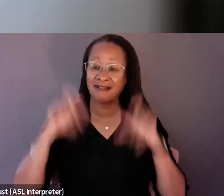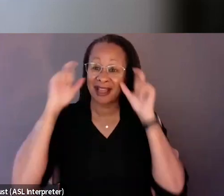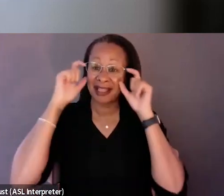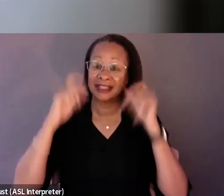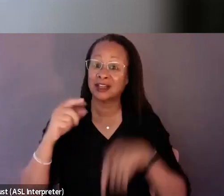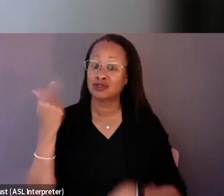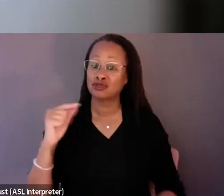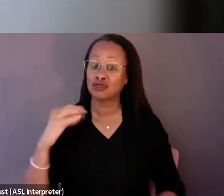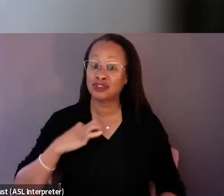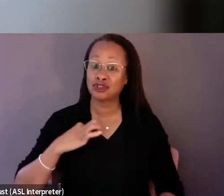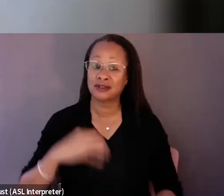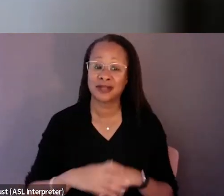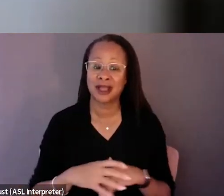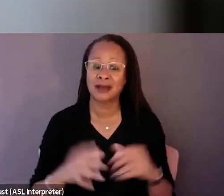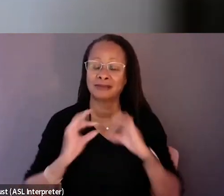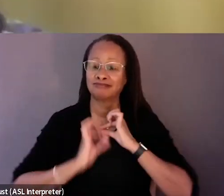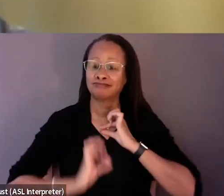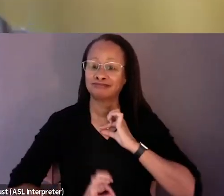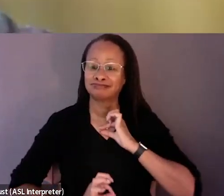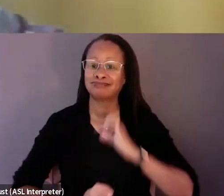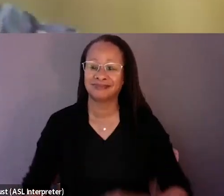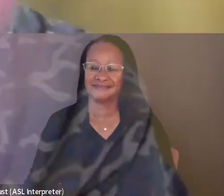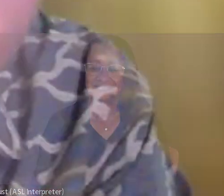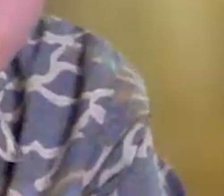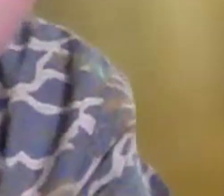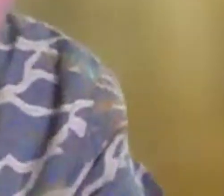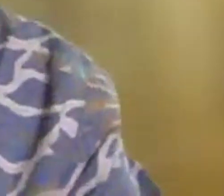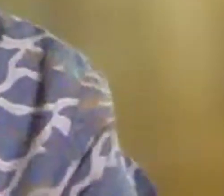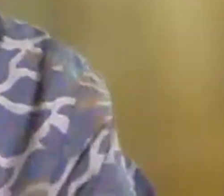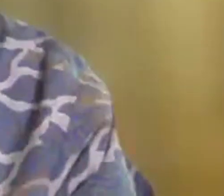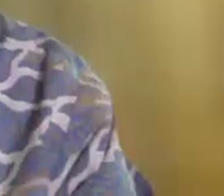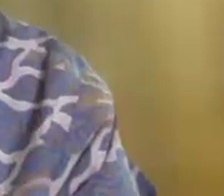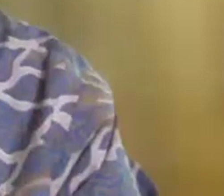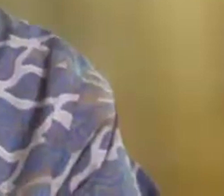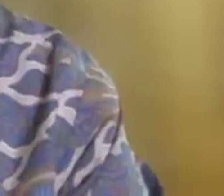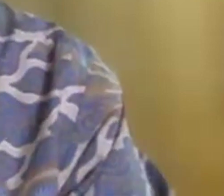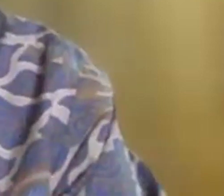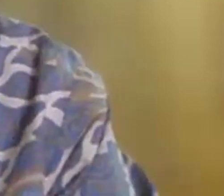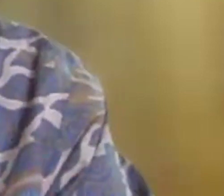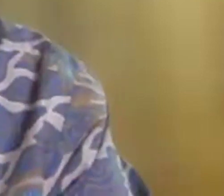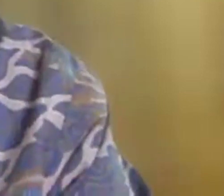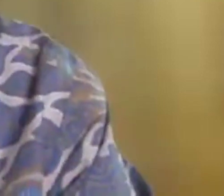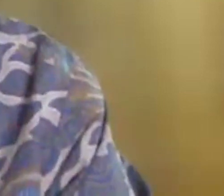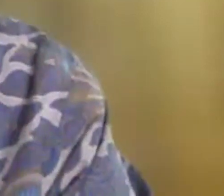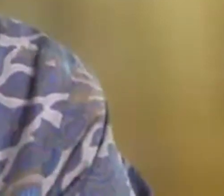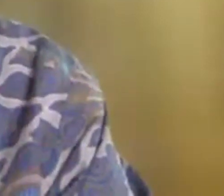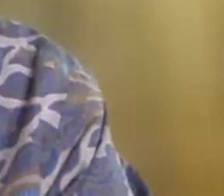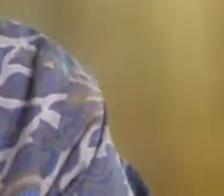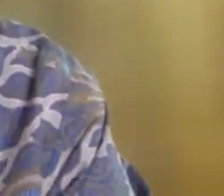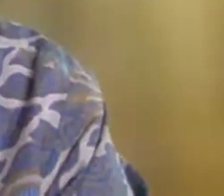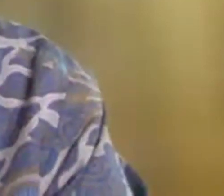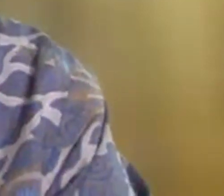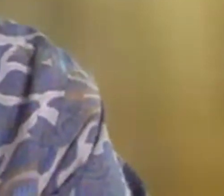green shirt with a buckle up. 大家好，我是那个九枪的导演蔡崇隆，很高兴在这边跟大家